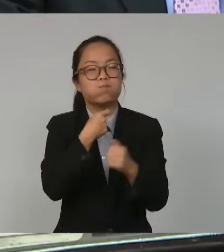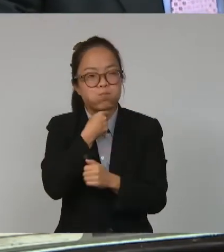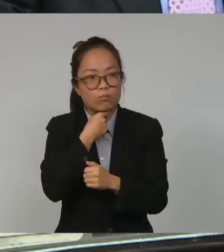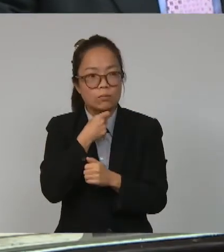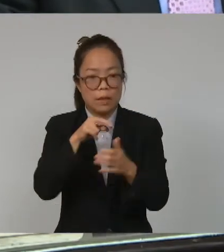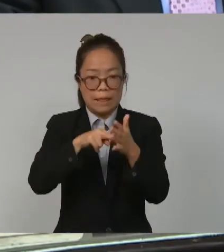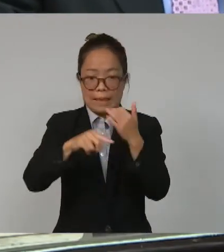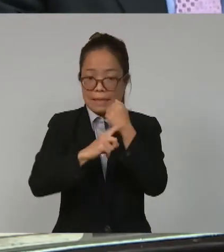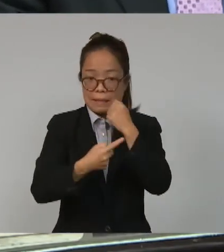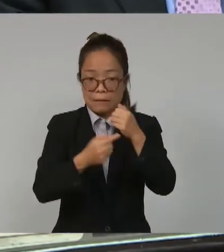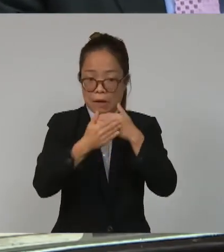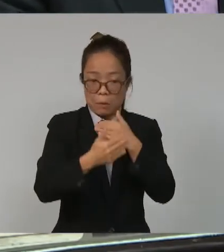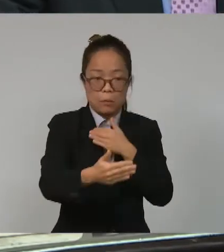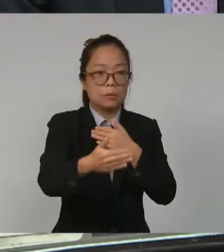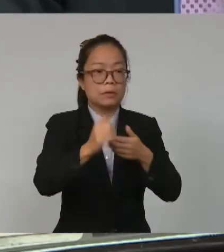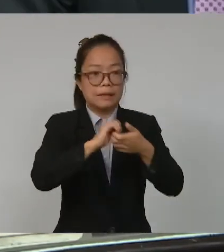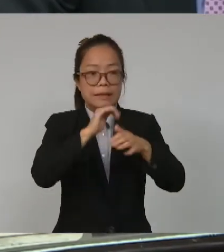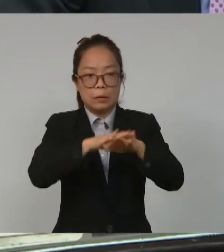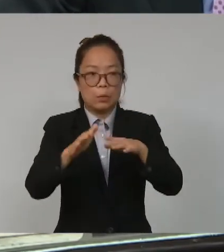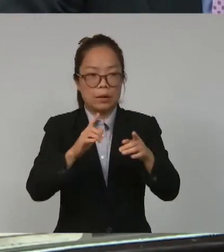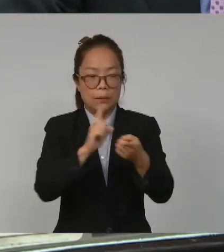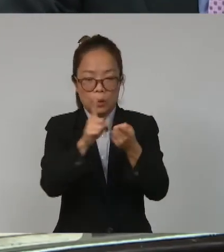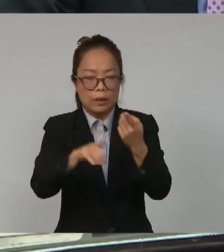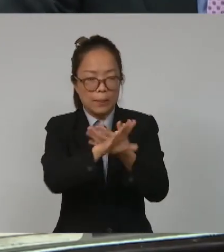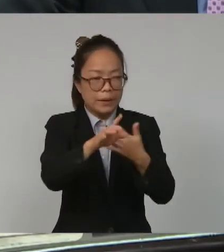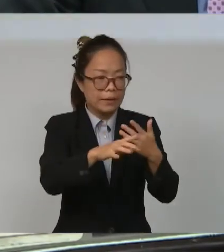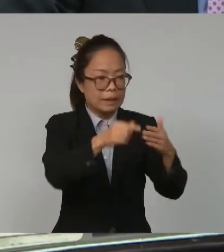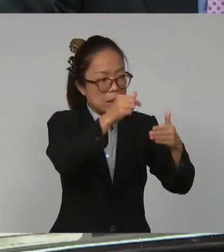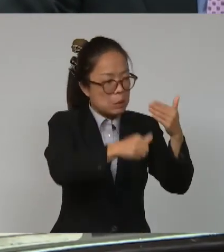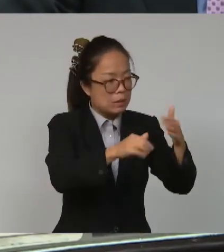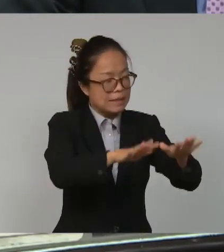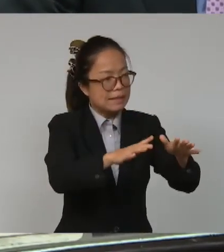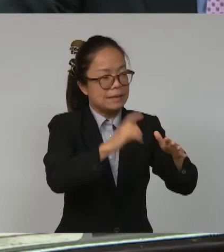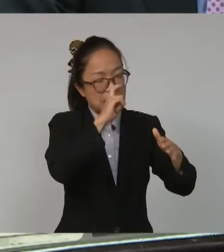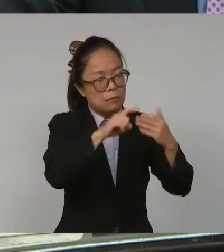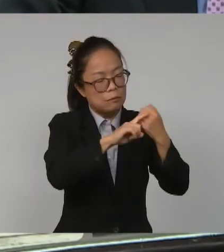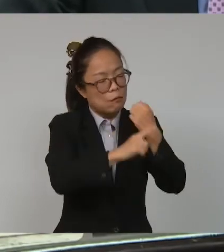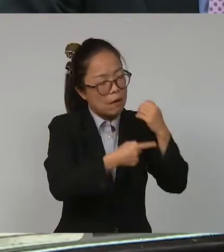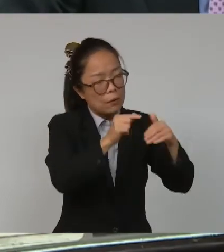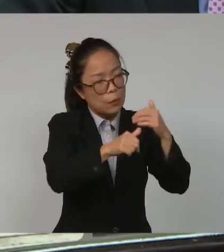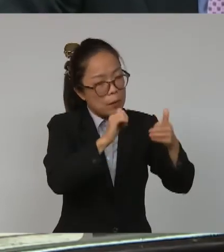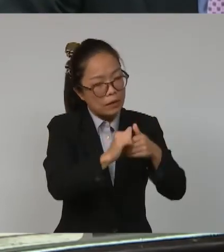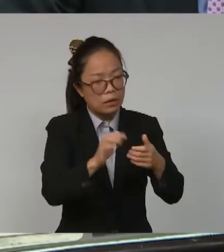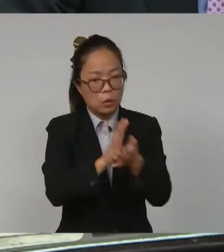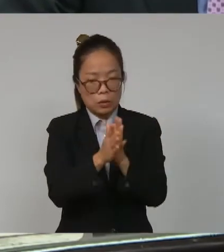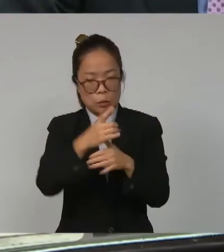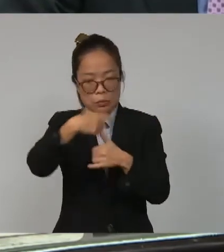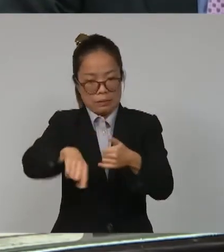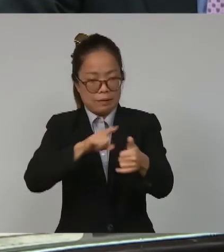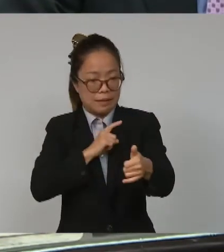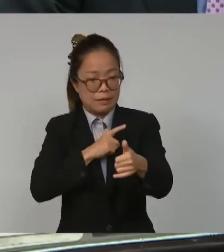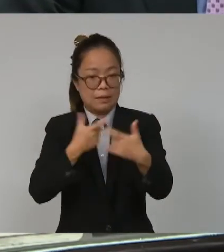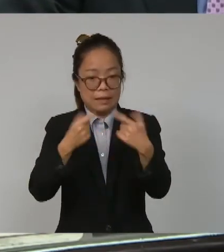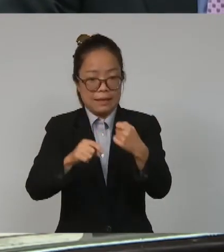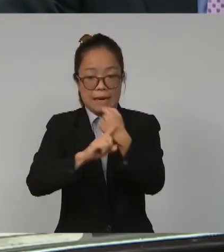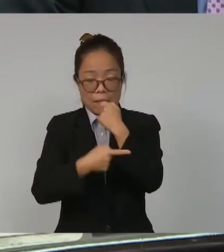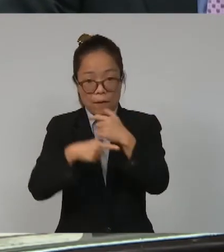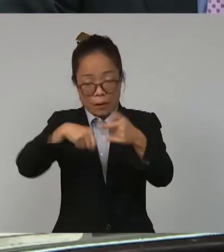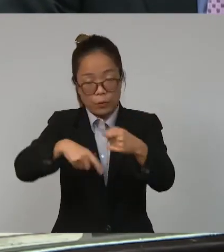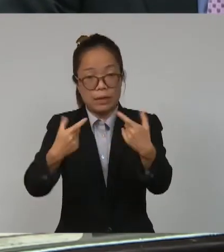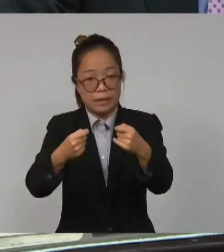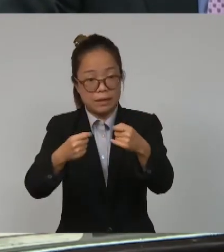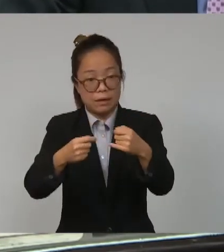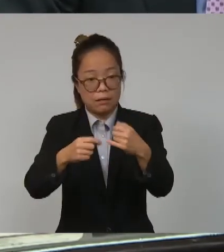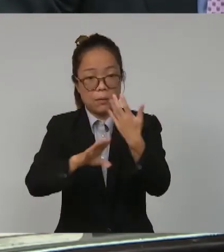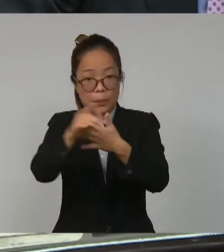里面一定会有一些相互重跟其他条文啊，包括它跟它自己本身同一部法律里面的条